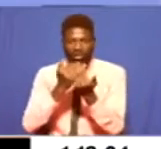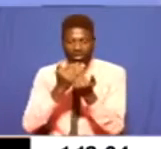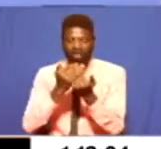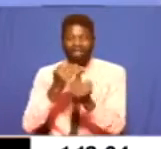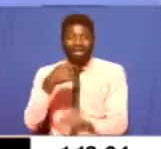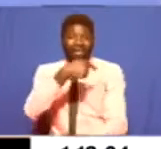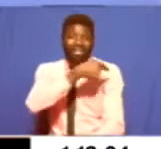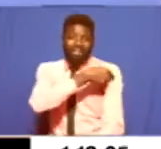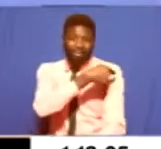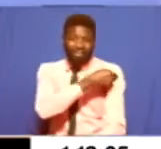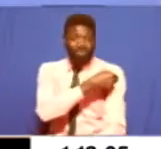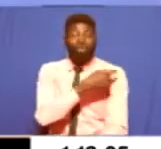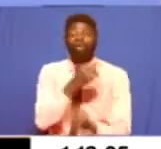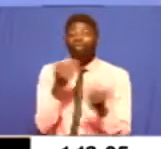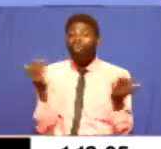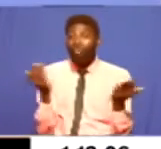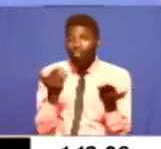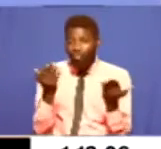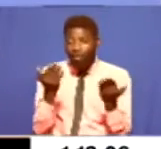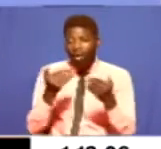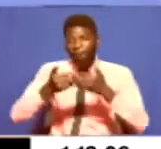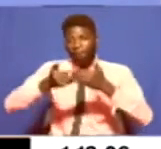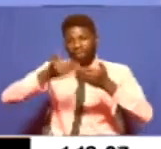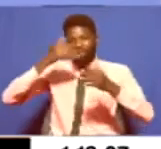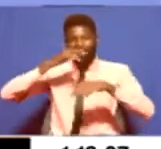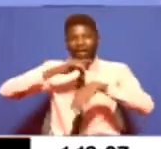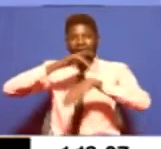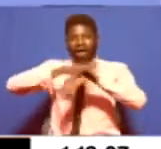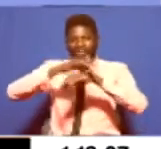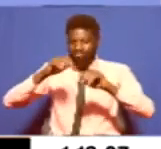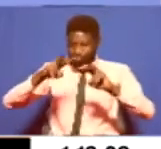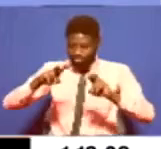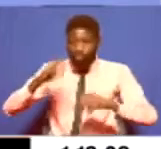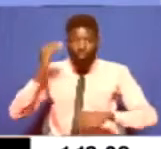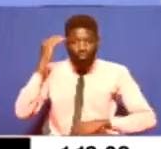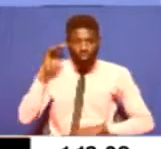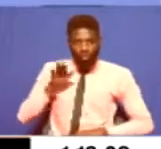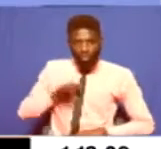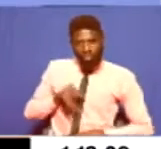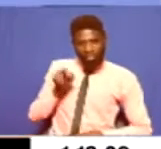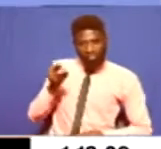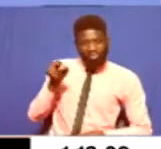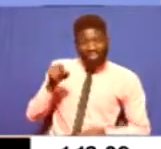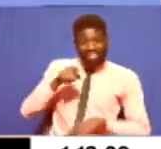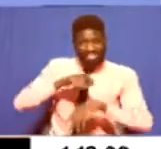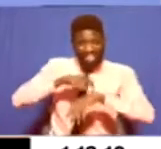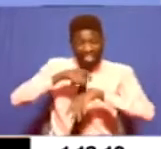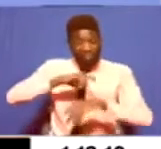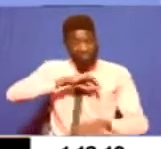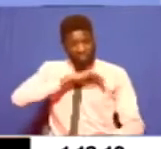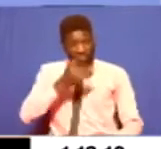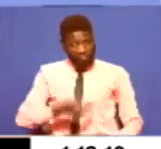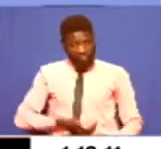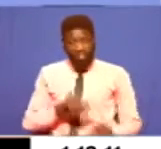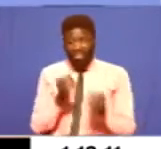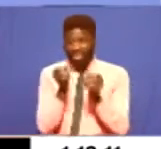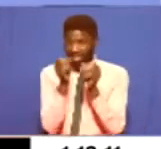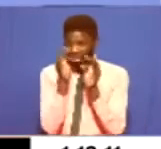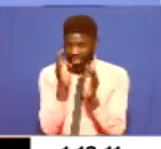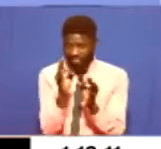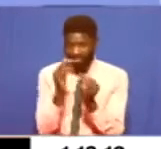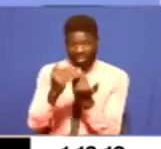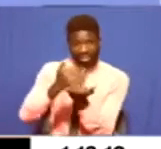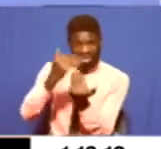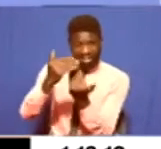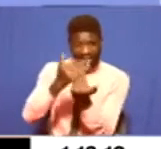ambazo mama tunaweza kumjua mapema kabisa kwamba huyu katika hii safari asipopata usimamizi